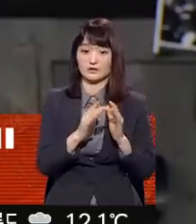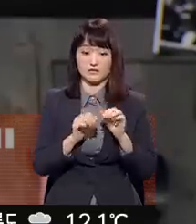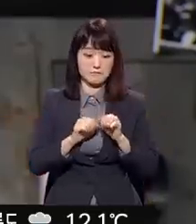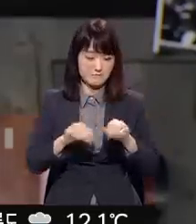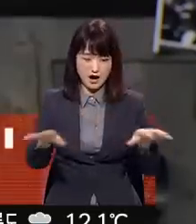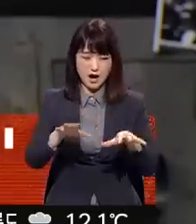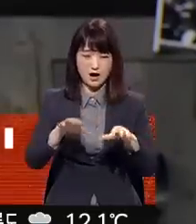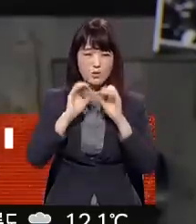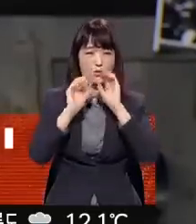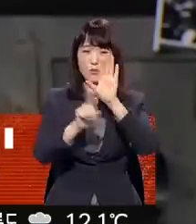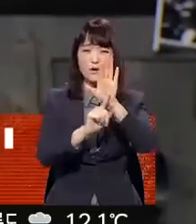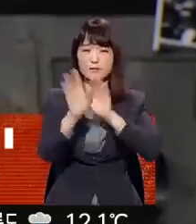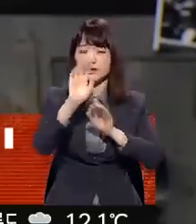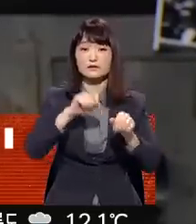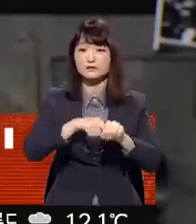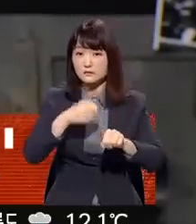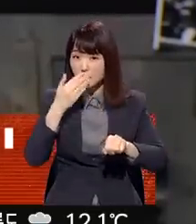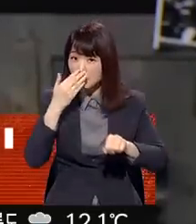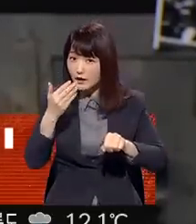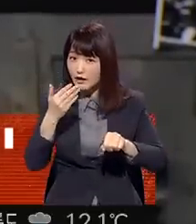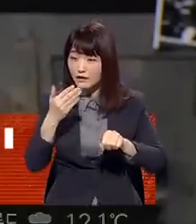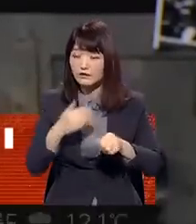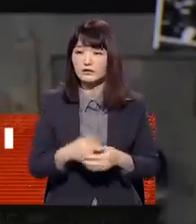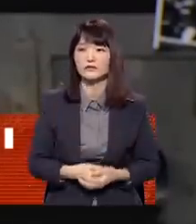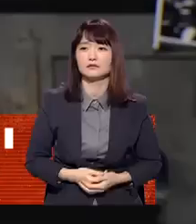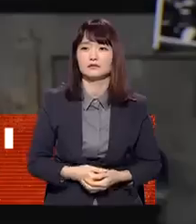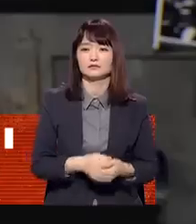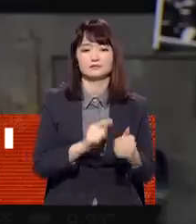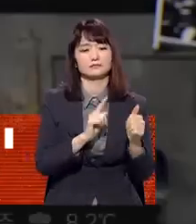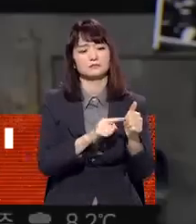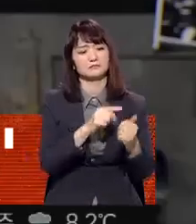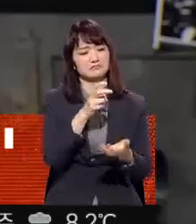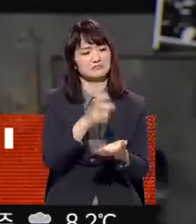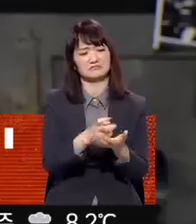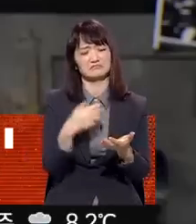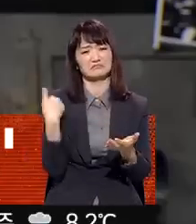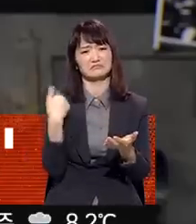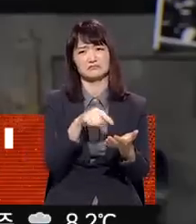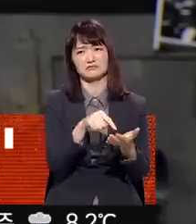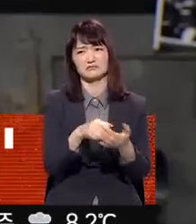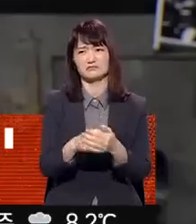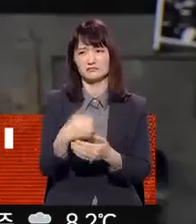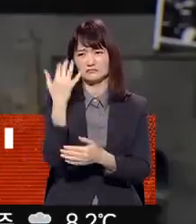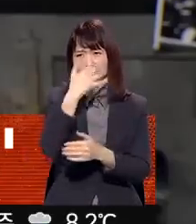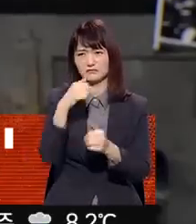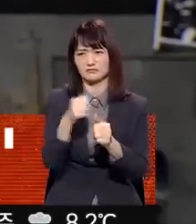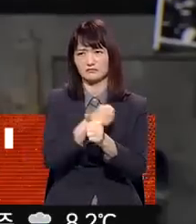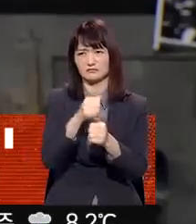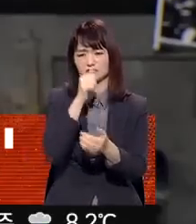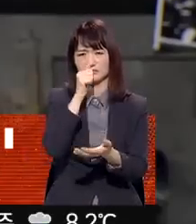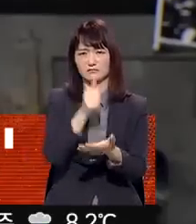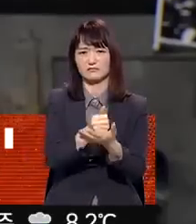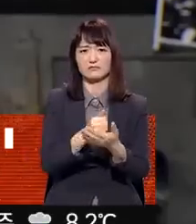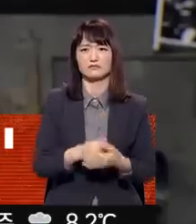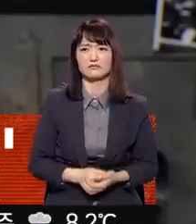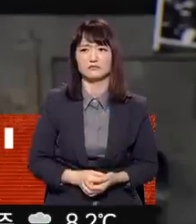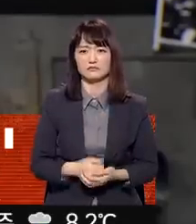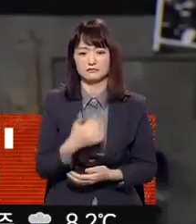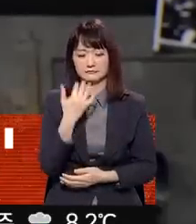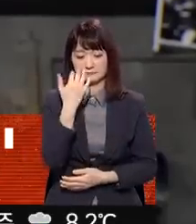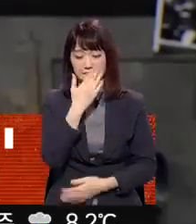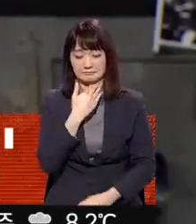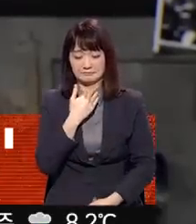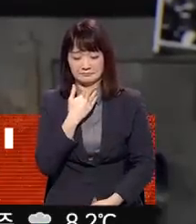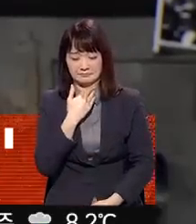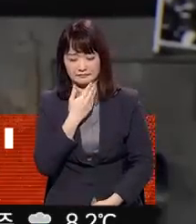뿌리지 않았다. 근데 뭐 처벌 받느냐고 했는데 이 사람이 법을 몰라도 너무나 모르네요. 이 성폭력 범죄거든요. 왜냐하면 성적